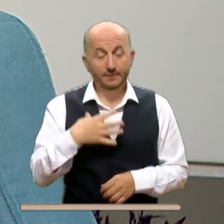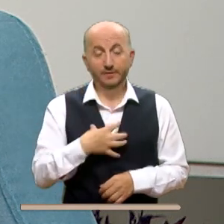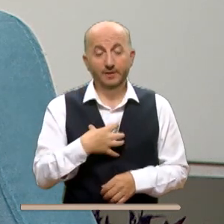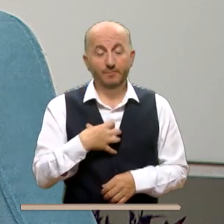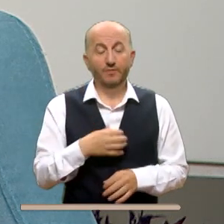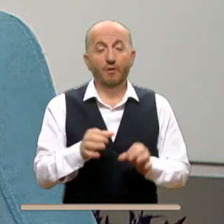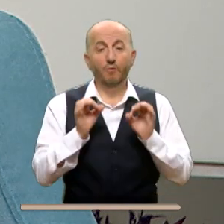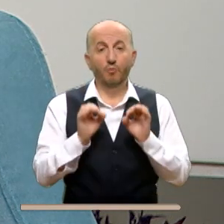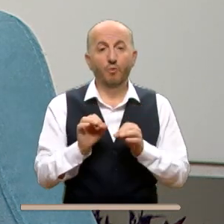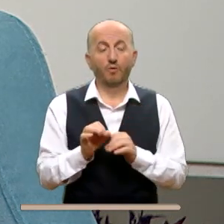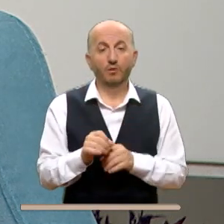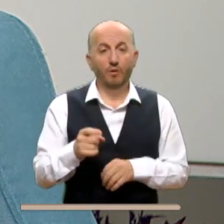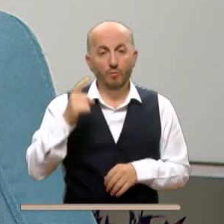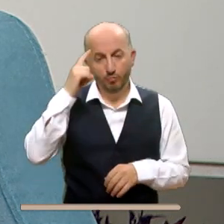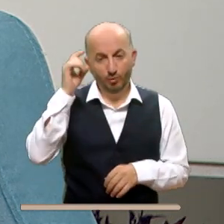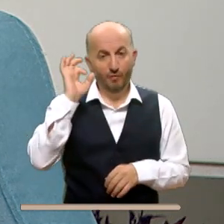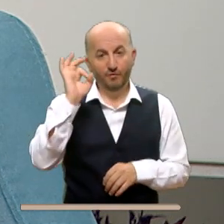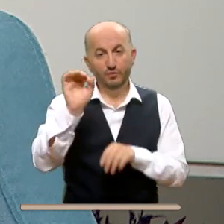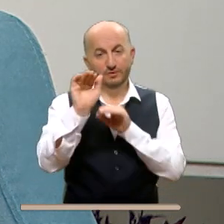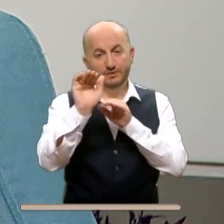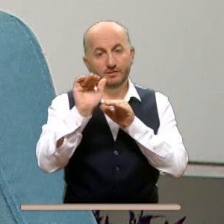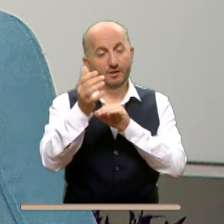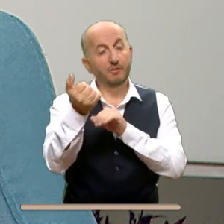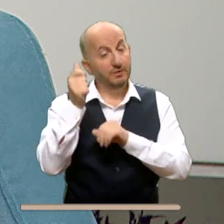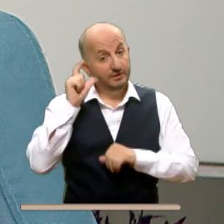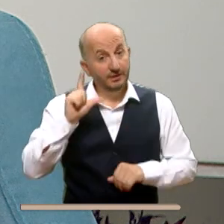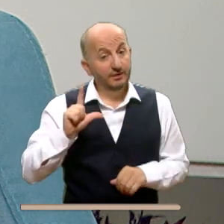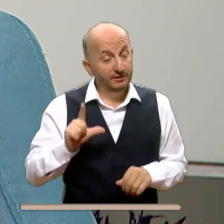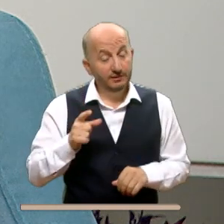Muhakkak profesyonel destek almalarının gerekliliğine inanıyorum.